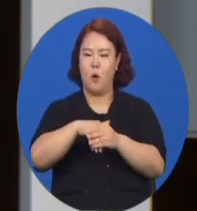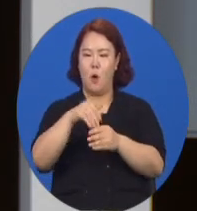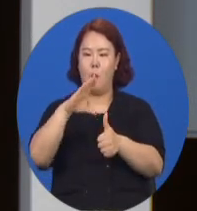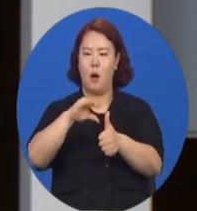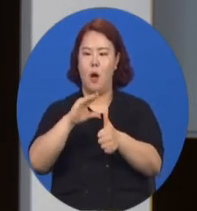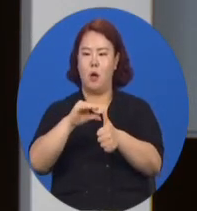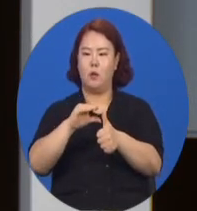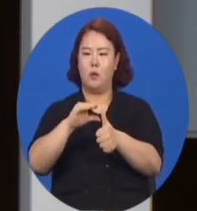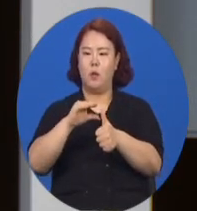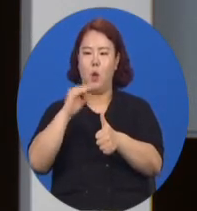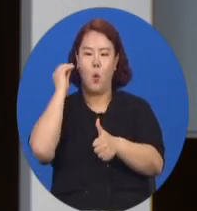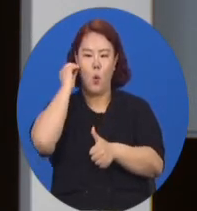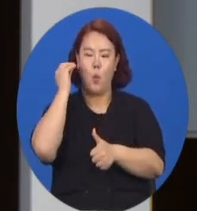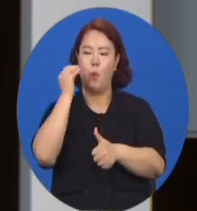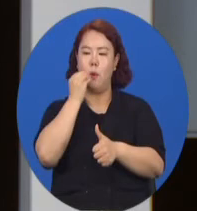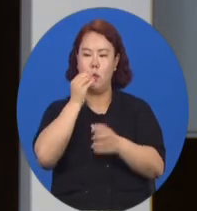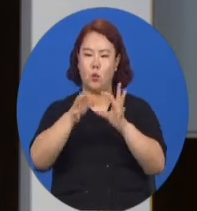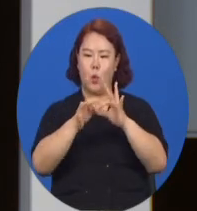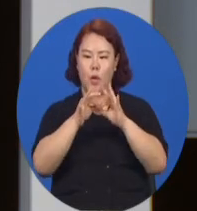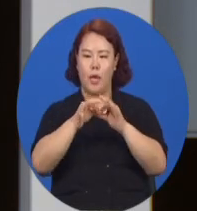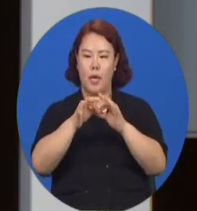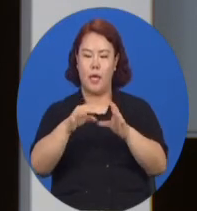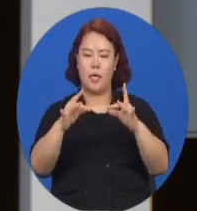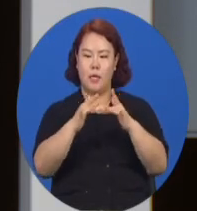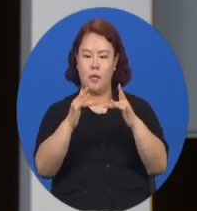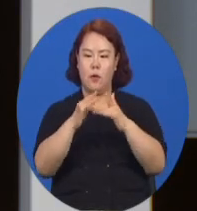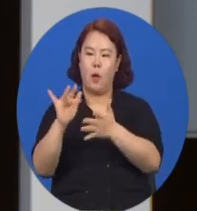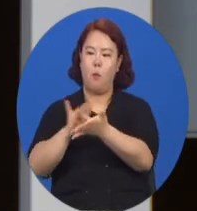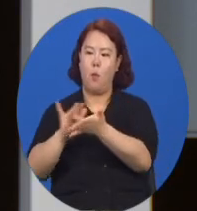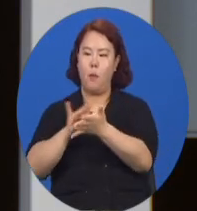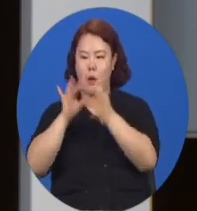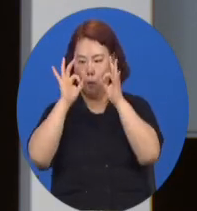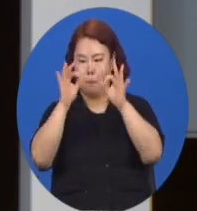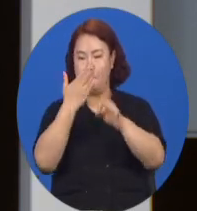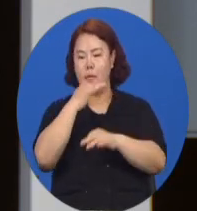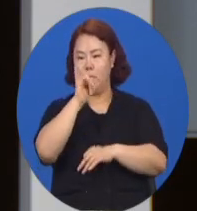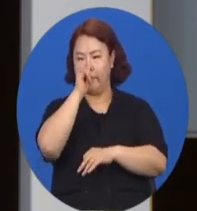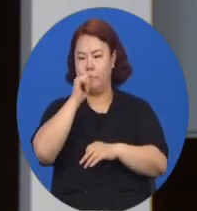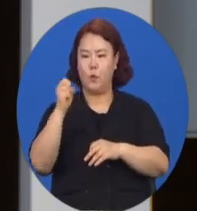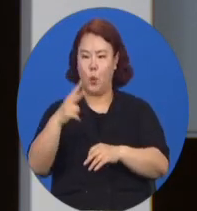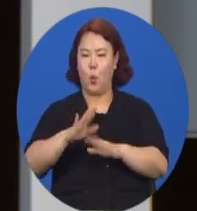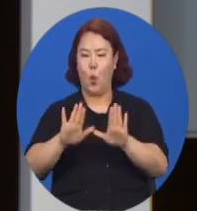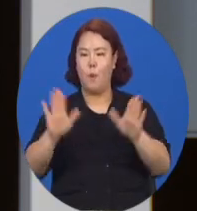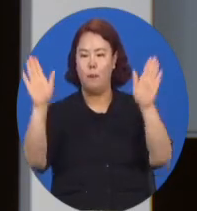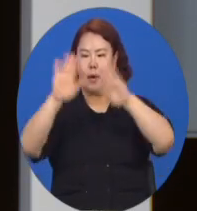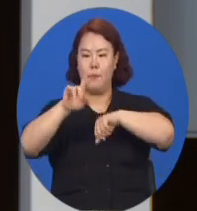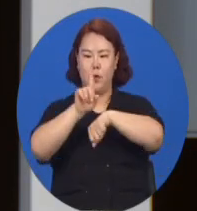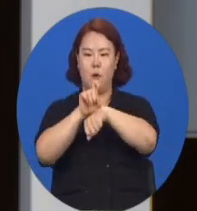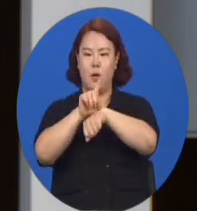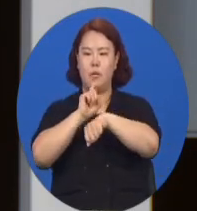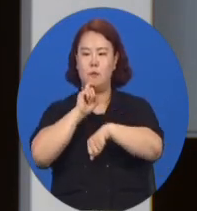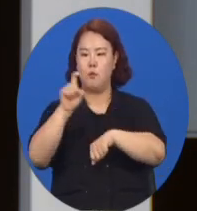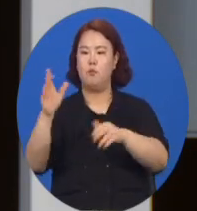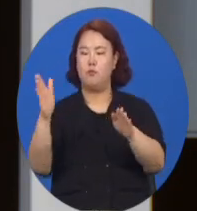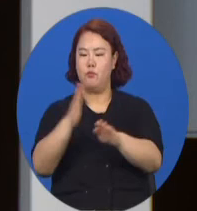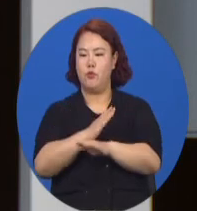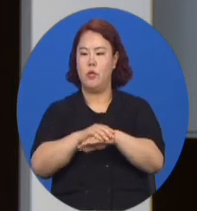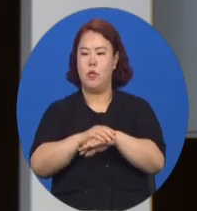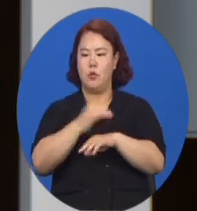중앙선거방송토론위원회 홈페이지를 통해서 인터넷과 모바일로 다시 시청하실 수가 있겠습니다. 자, 그리고 오늘 밤 11시 10분부터는